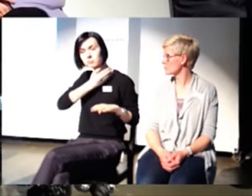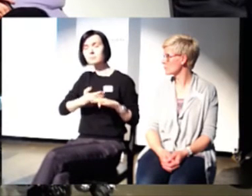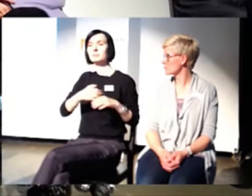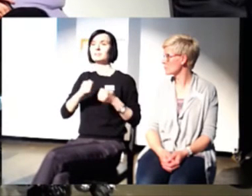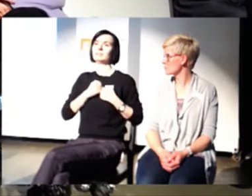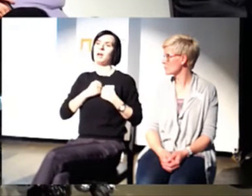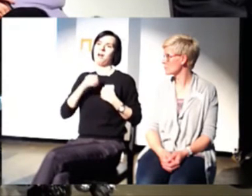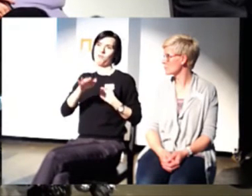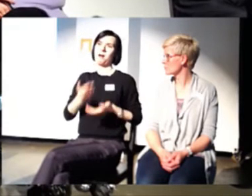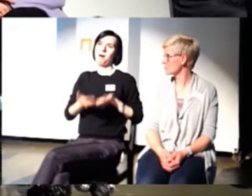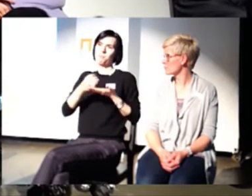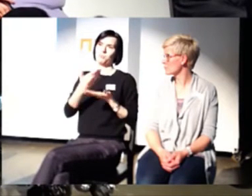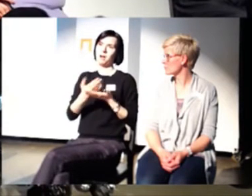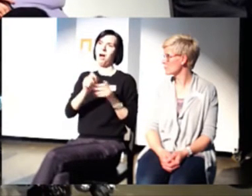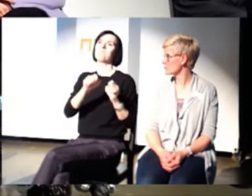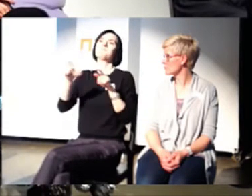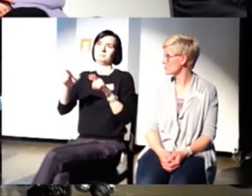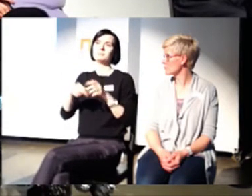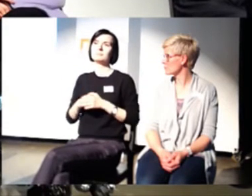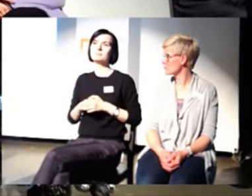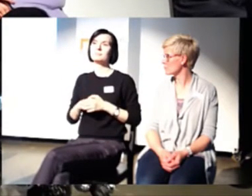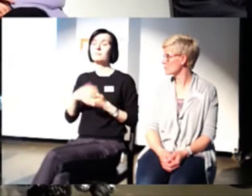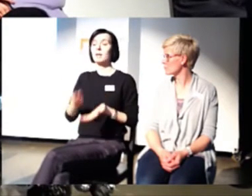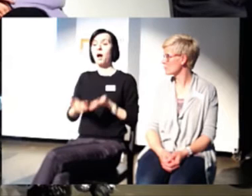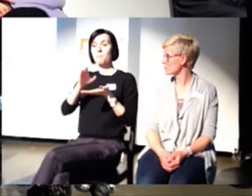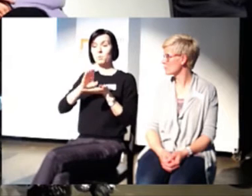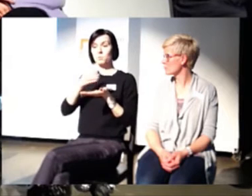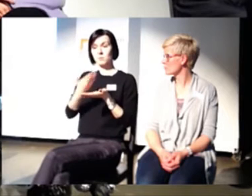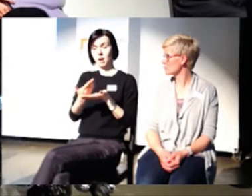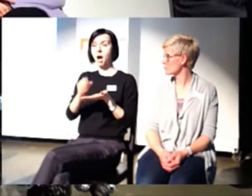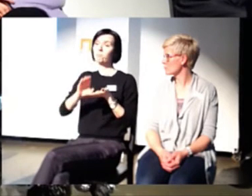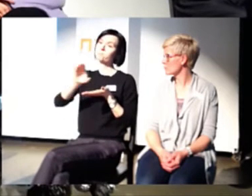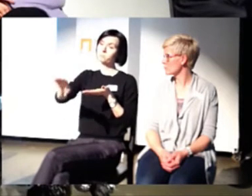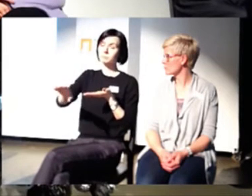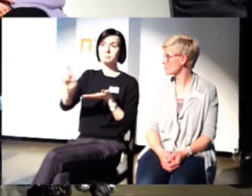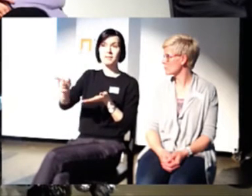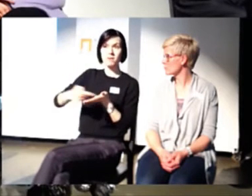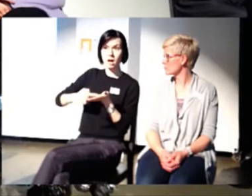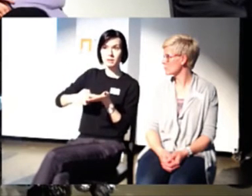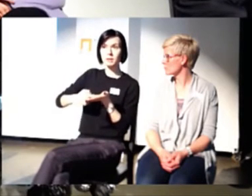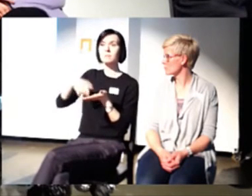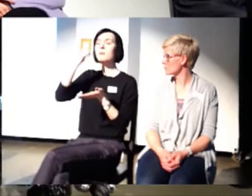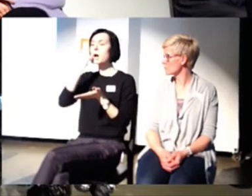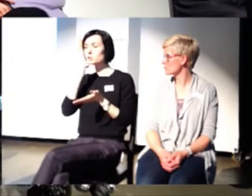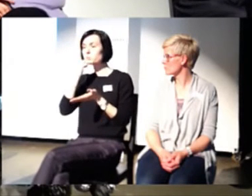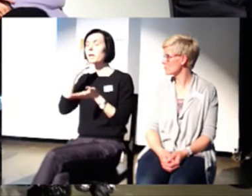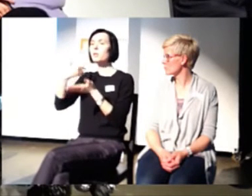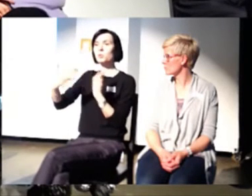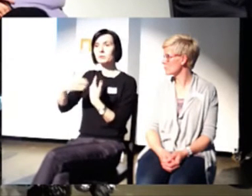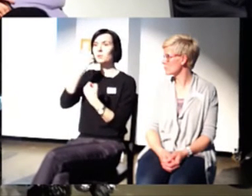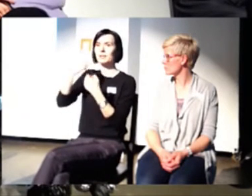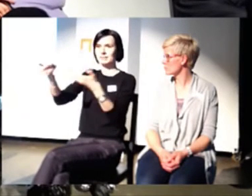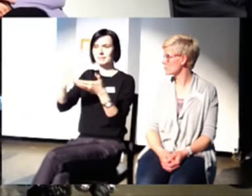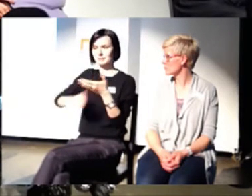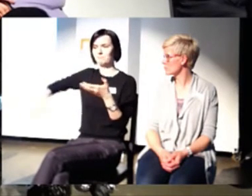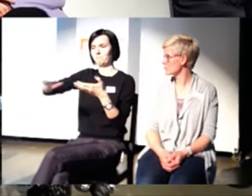Ja apurahan maksaminen edellyttää työskentelyä ja asumista residenssissä, eli taiteilija on oltava